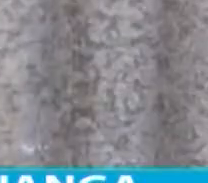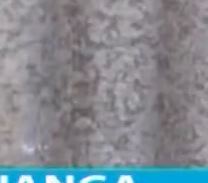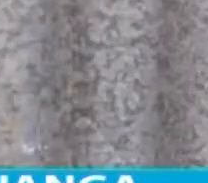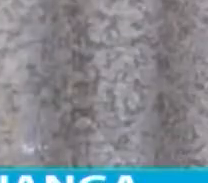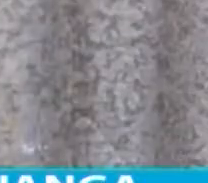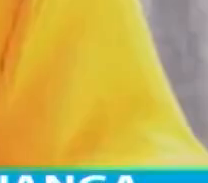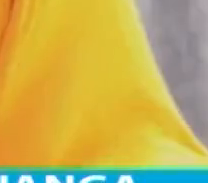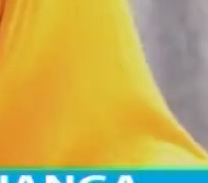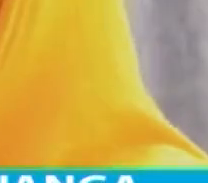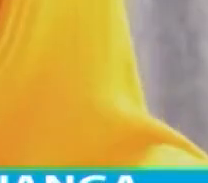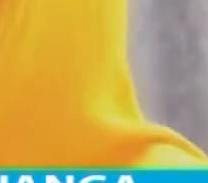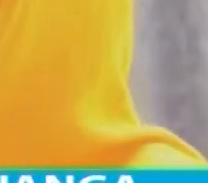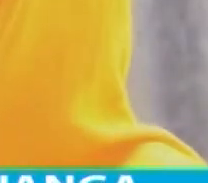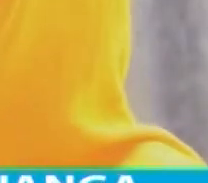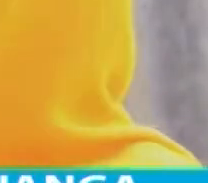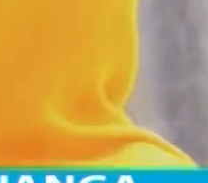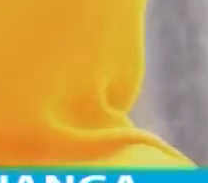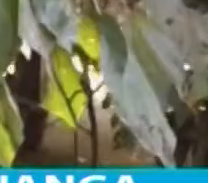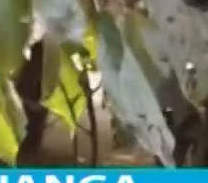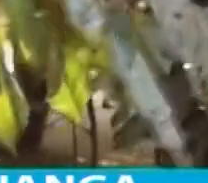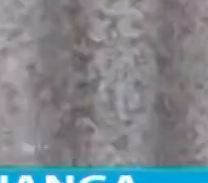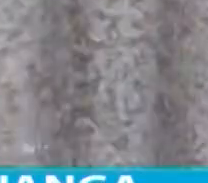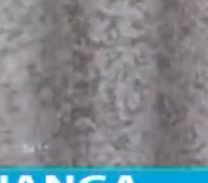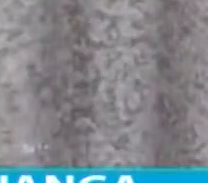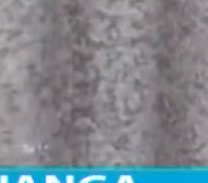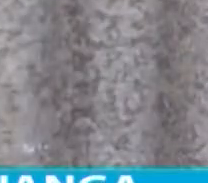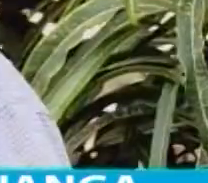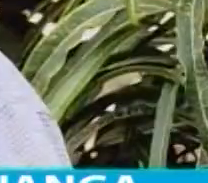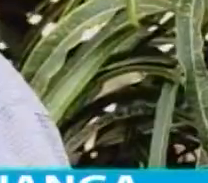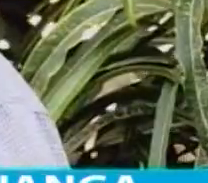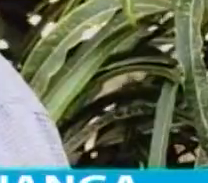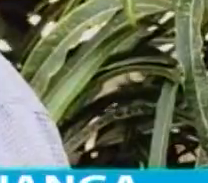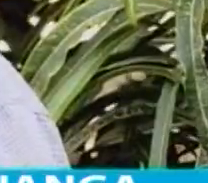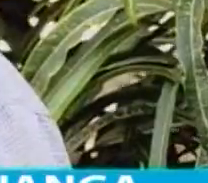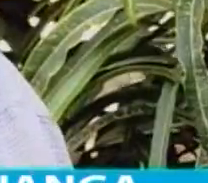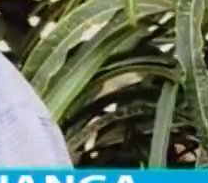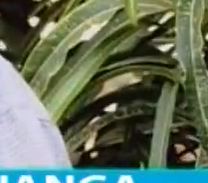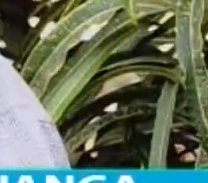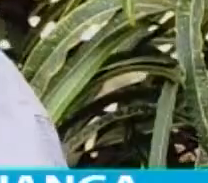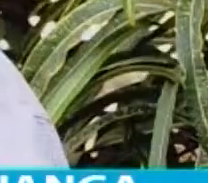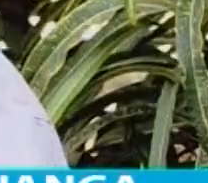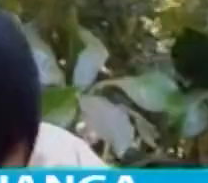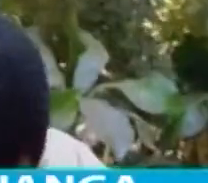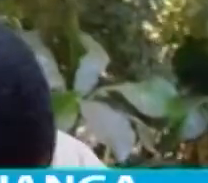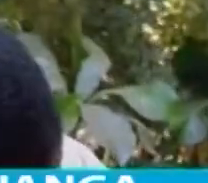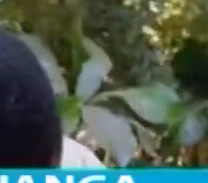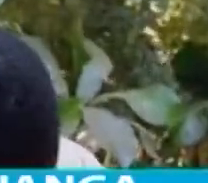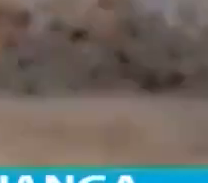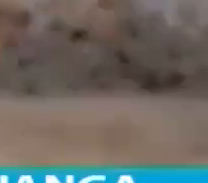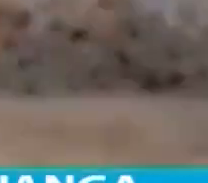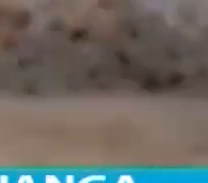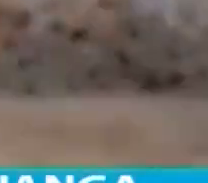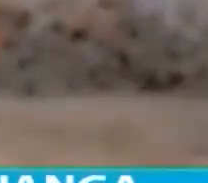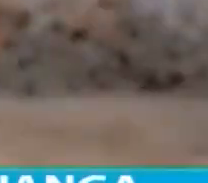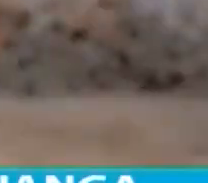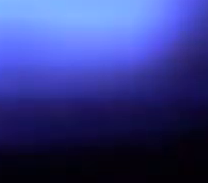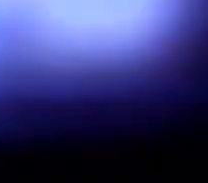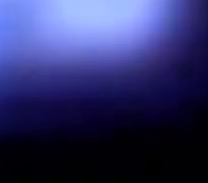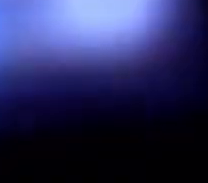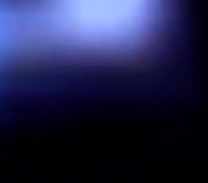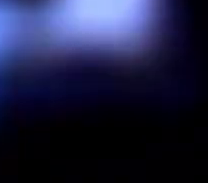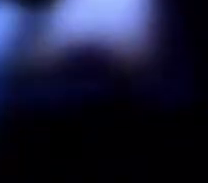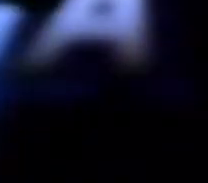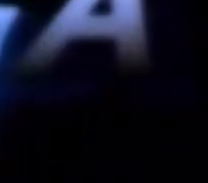07-184-1000-8820. Hizi namba zote hizi za nini? Probox. Hii sio karatasi ya mkataba. Game is over. Wazungu sema it's